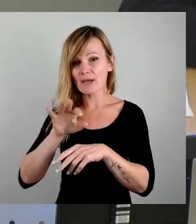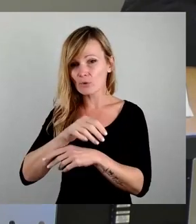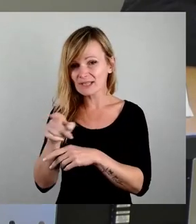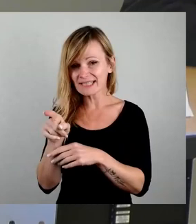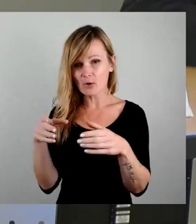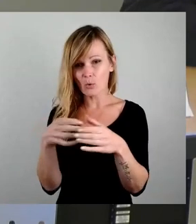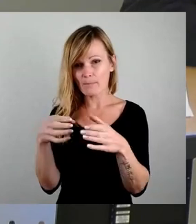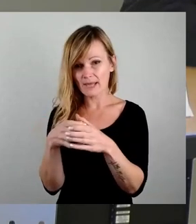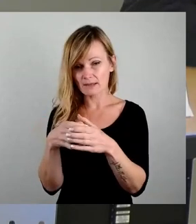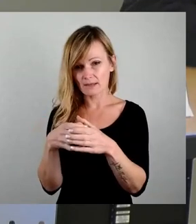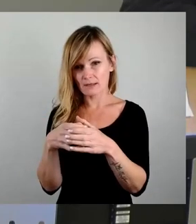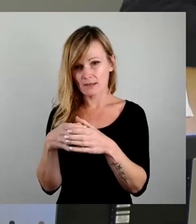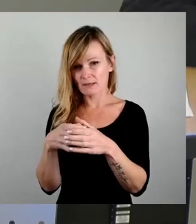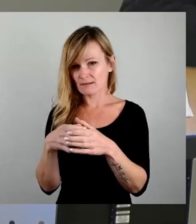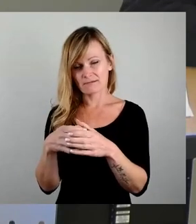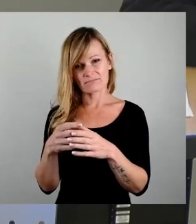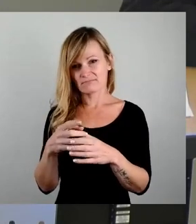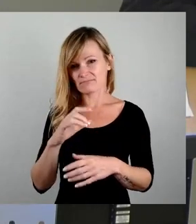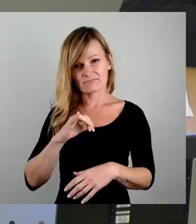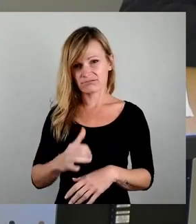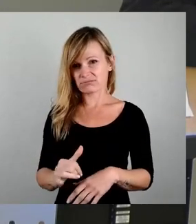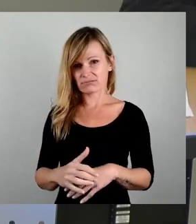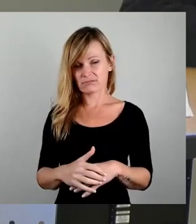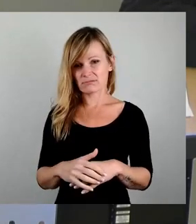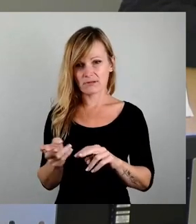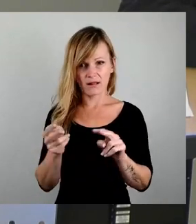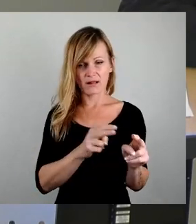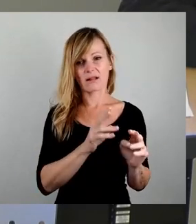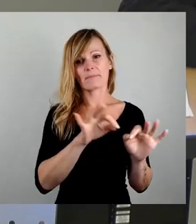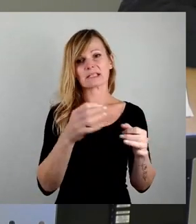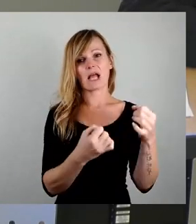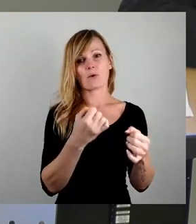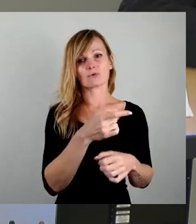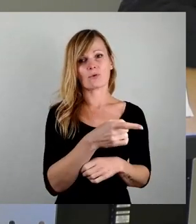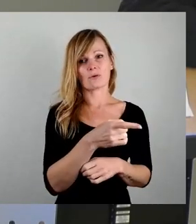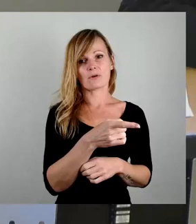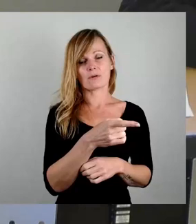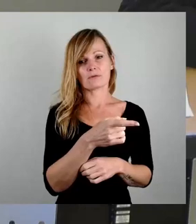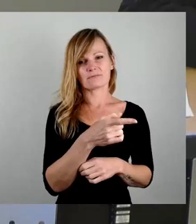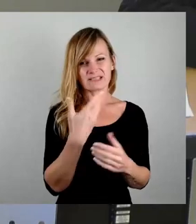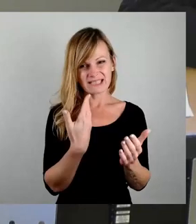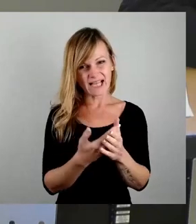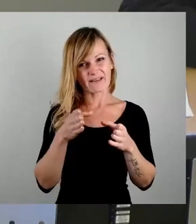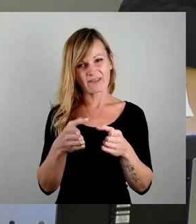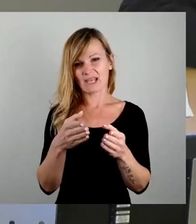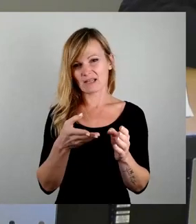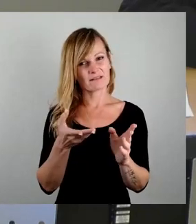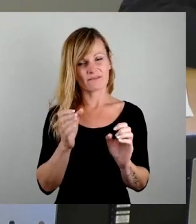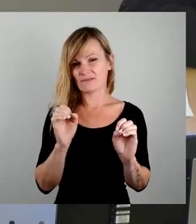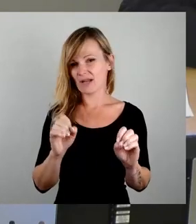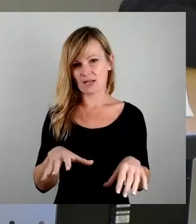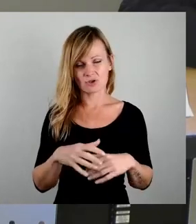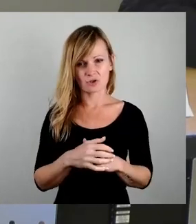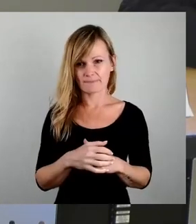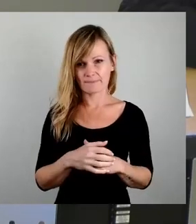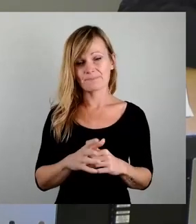zusätzlich unattraktiver. Und das halte ich für den grundsätzlich falschen Weg. Deshalb plädiere ich dafür, diese